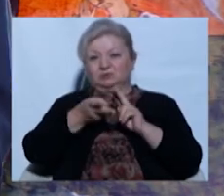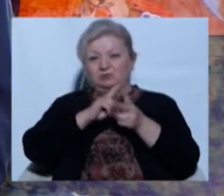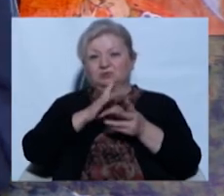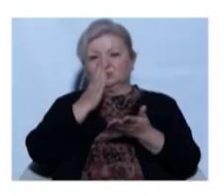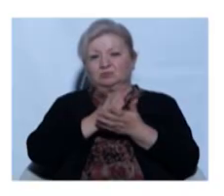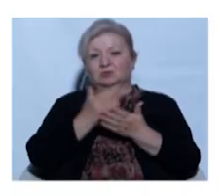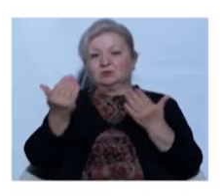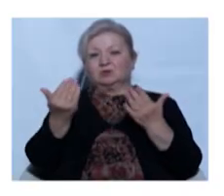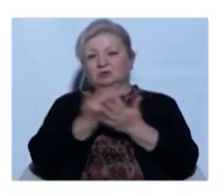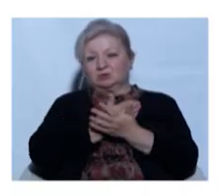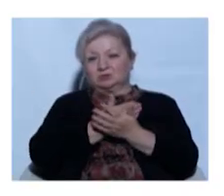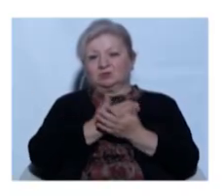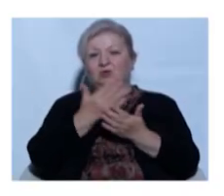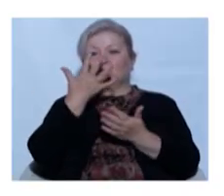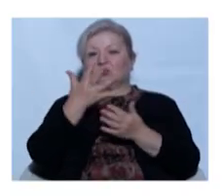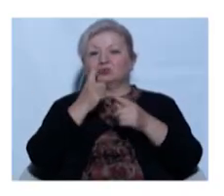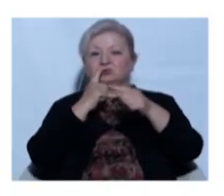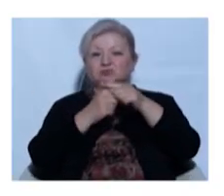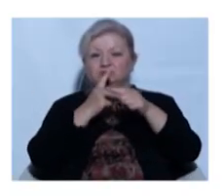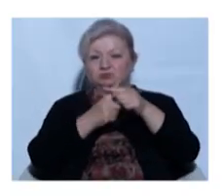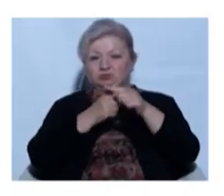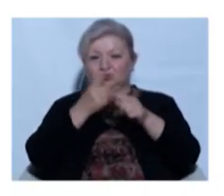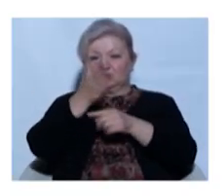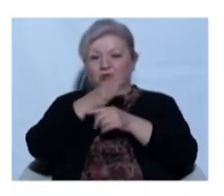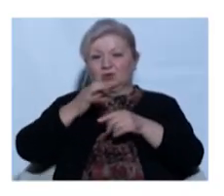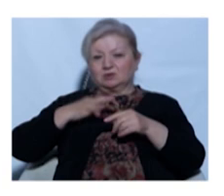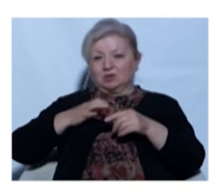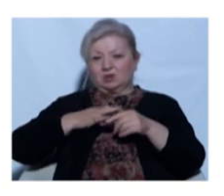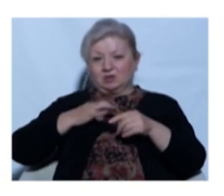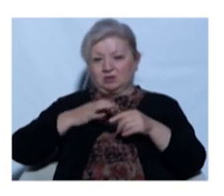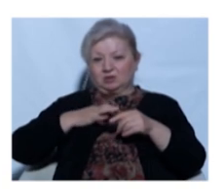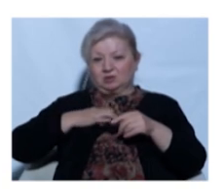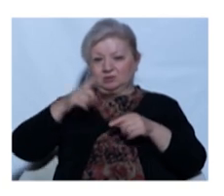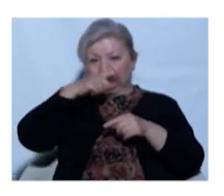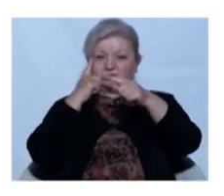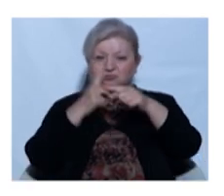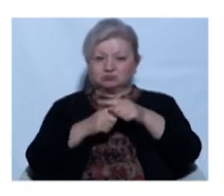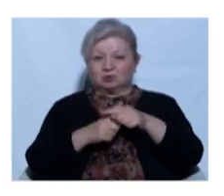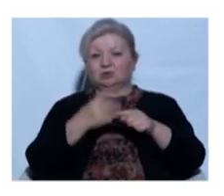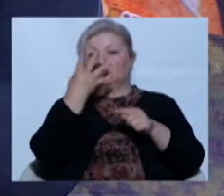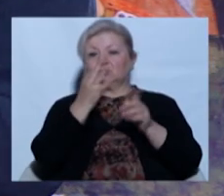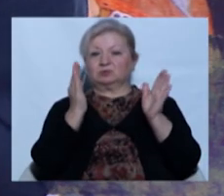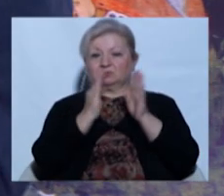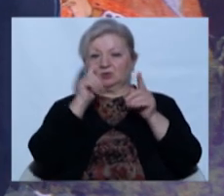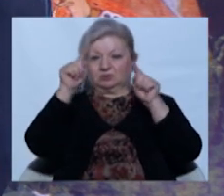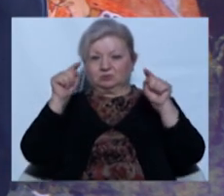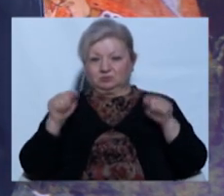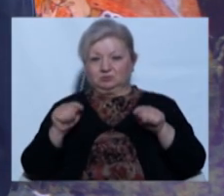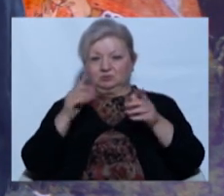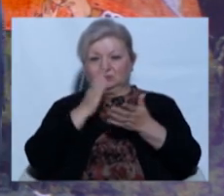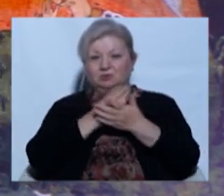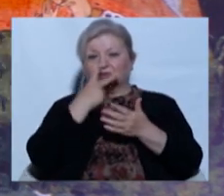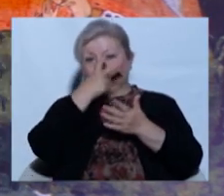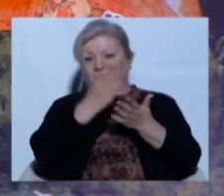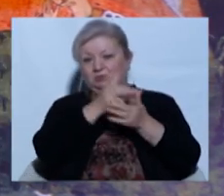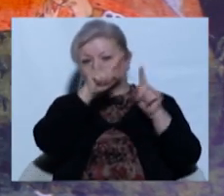გვაქვს ახალი ხუთჯვრიანი დროშა თეთრ ფონზე, ერთი დიდი ჯვარი და ოთხი. ასევე ჩვენი გერბი, სადაც თქვენ ხედავთ,